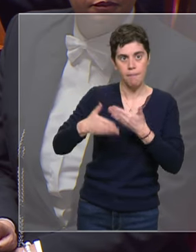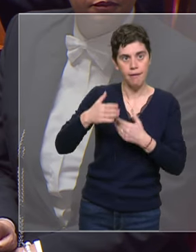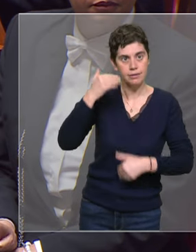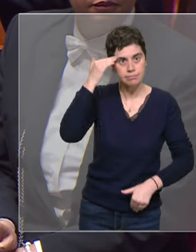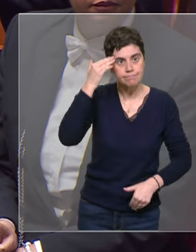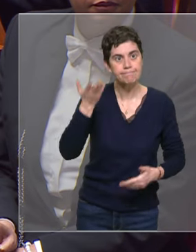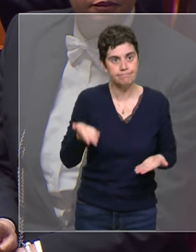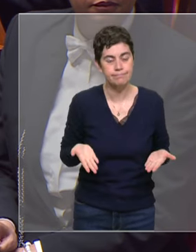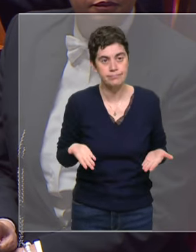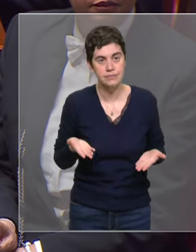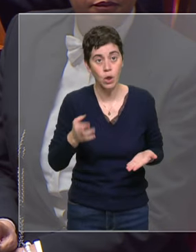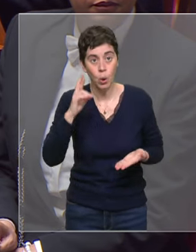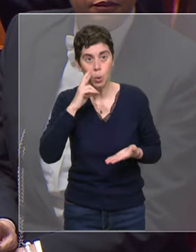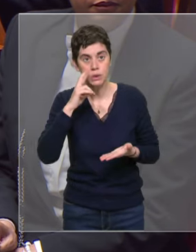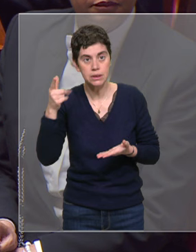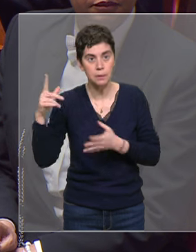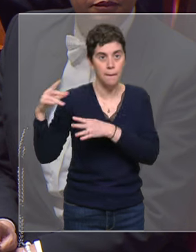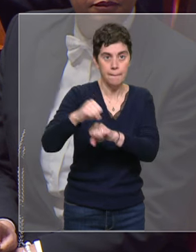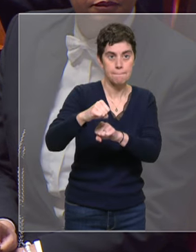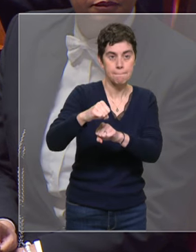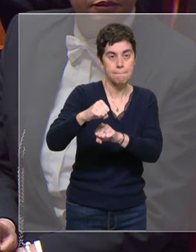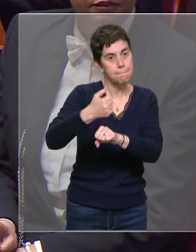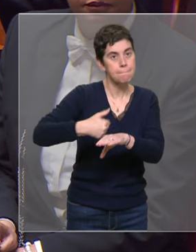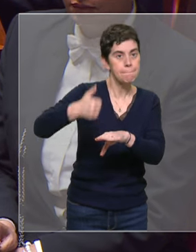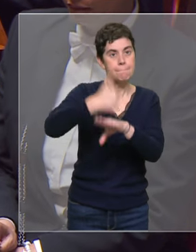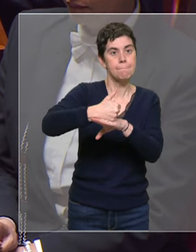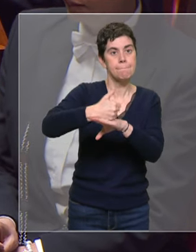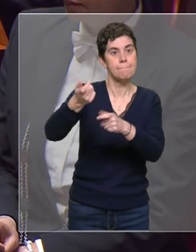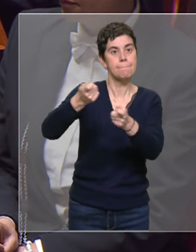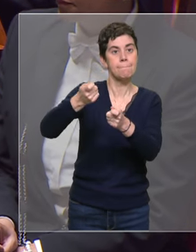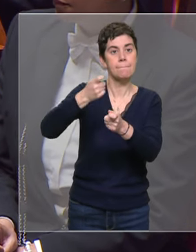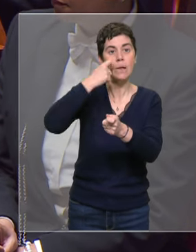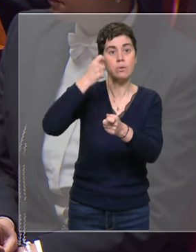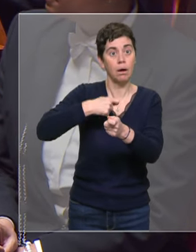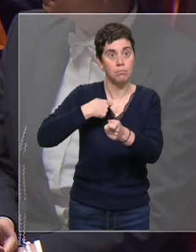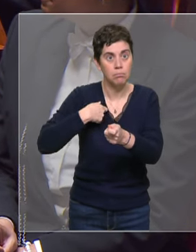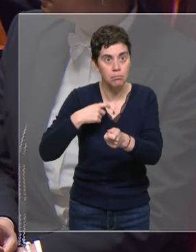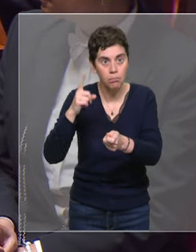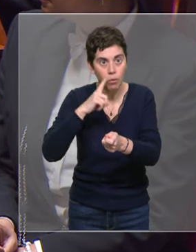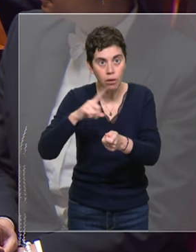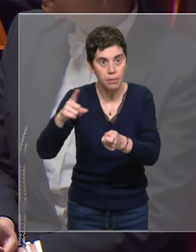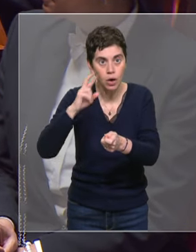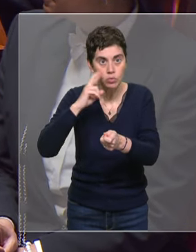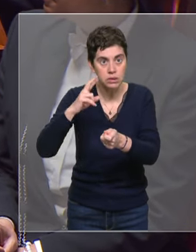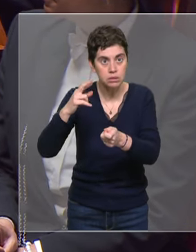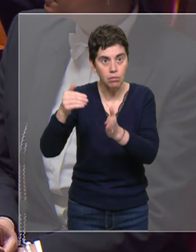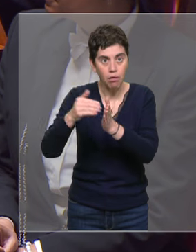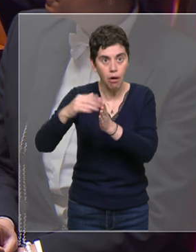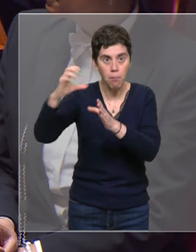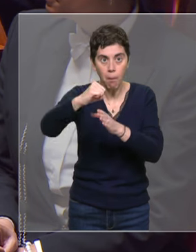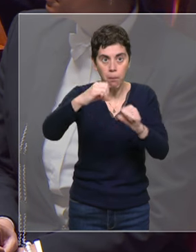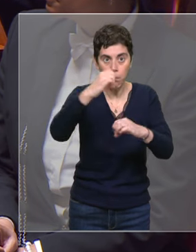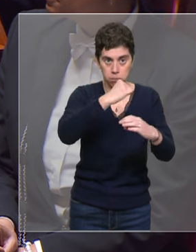prenne le contrôle de l'Ukraine, demain, ça pourrait être des pays membres de l'Union européenne et peut-être nous. Moi, je le